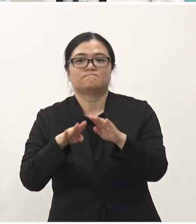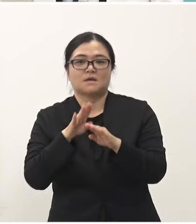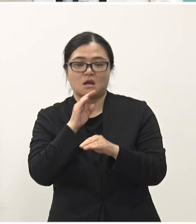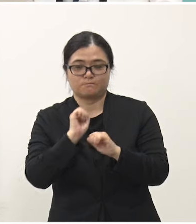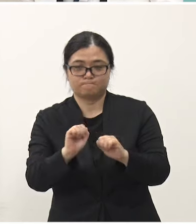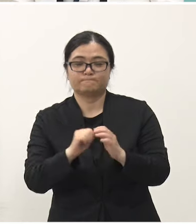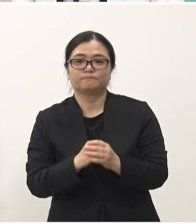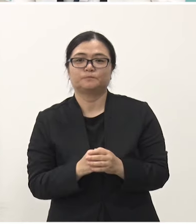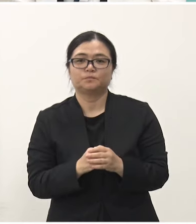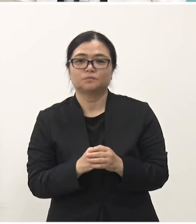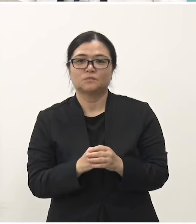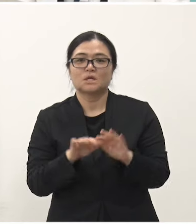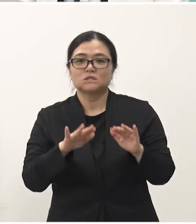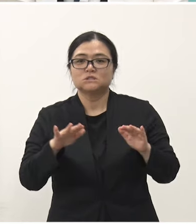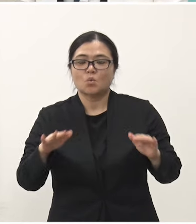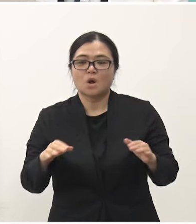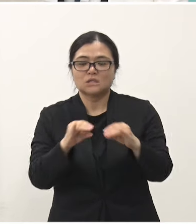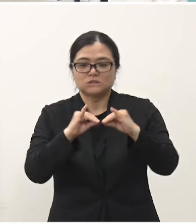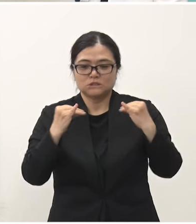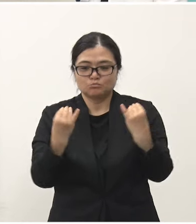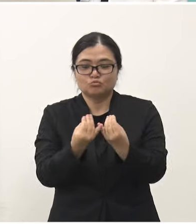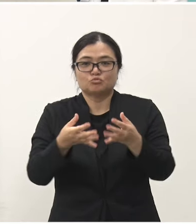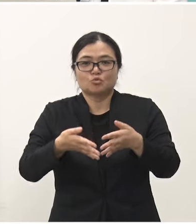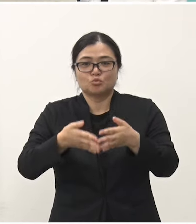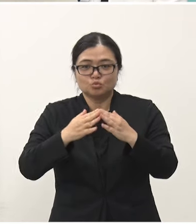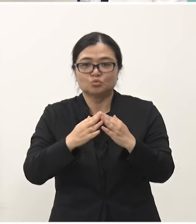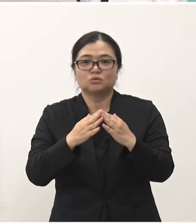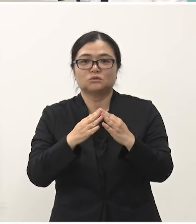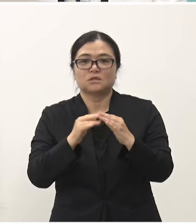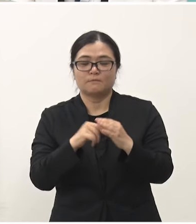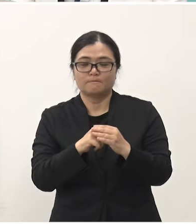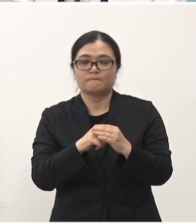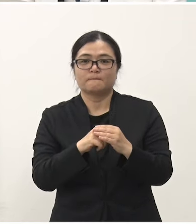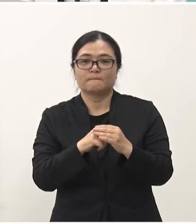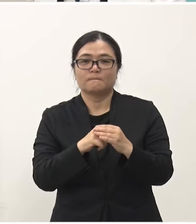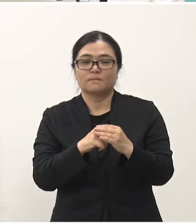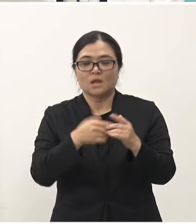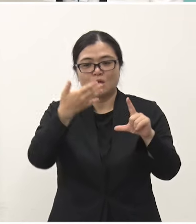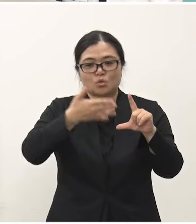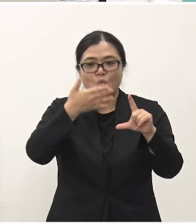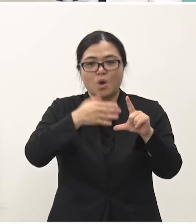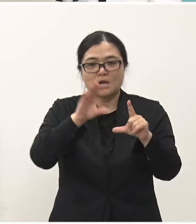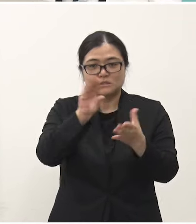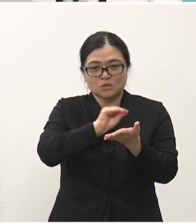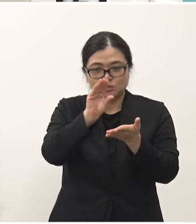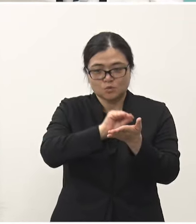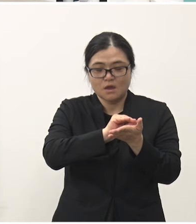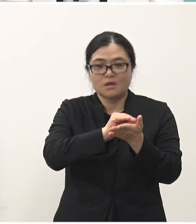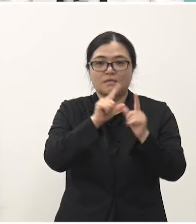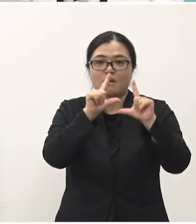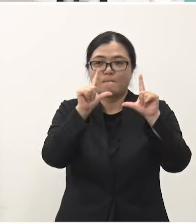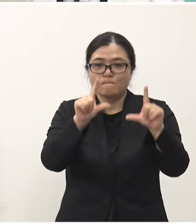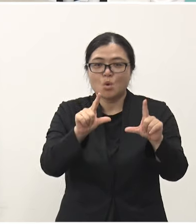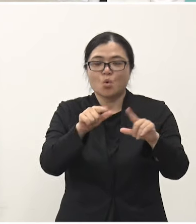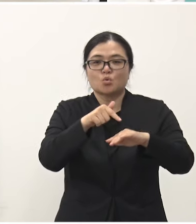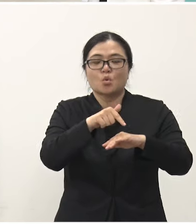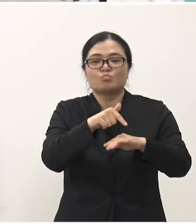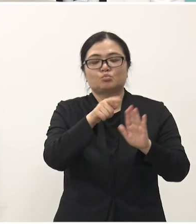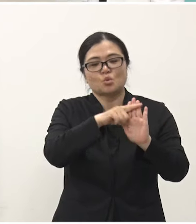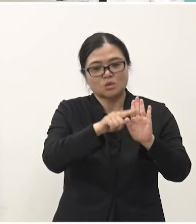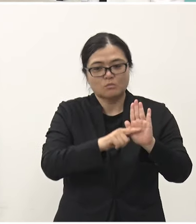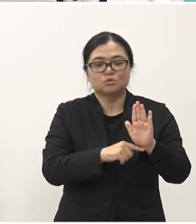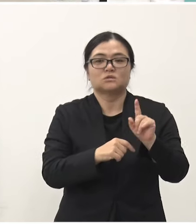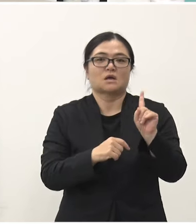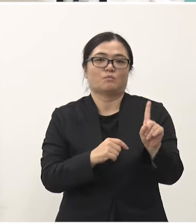ます児童がチームを組んで地域の魅力と題材に動画撮影を行いその発表を行う